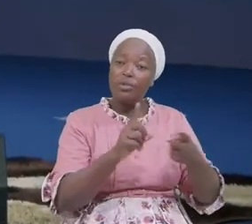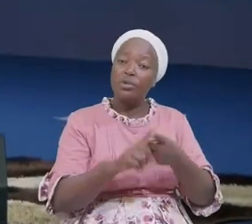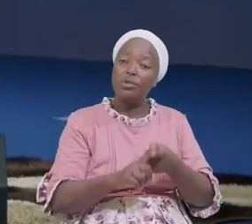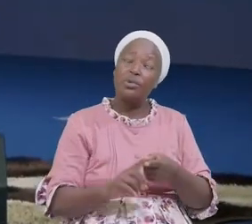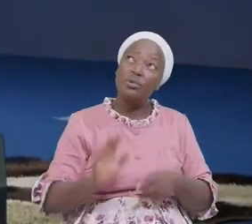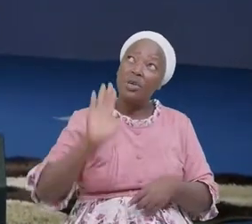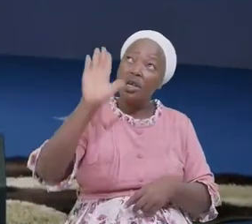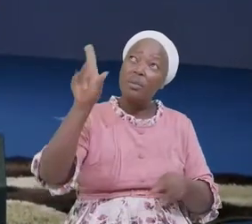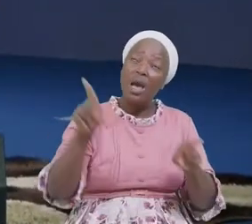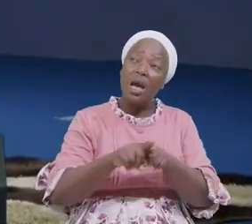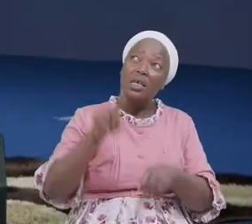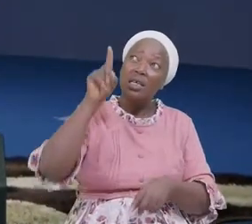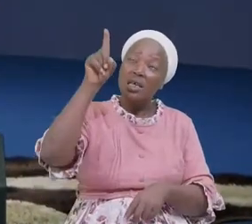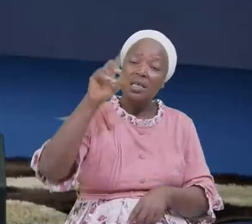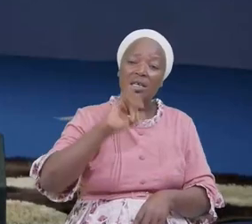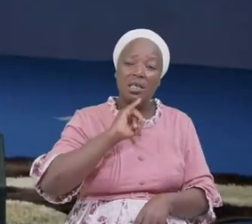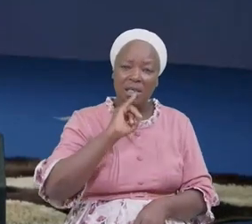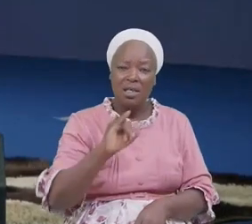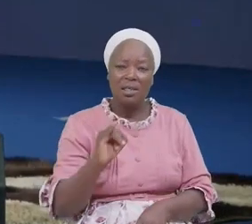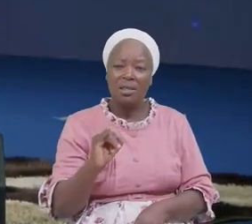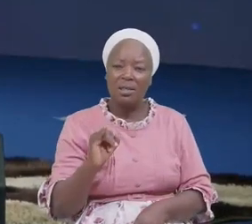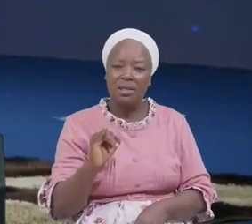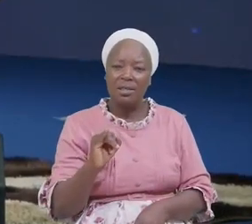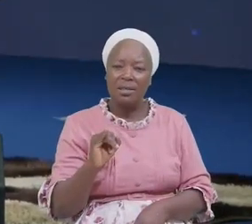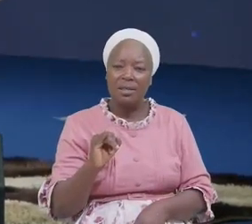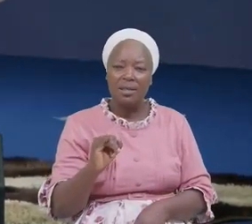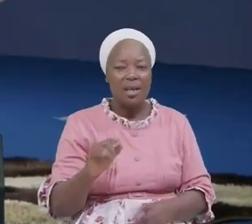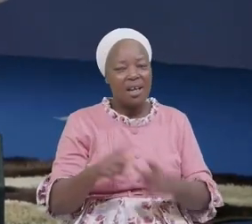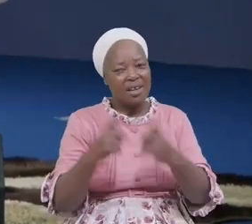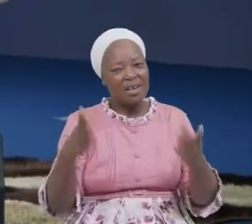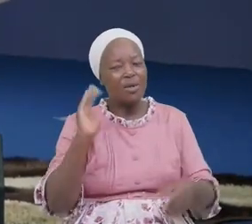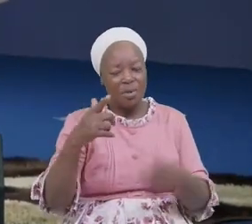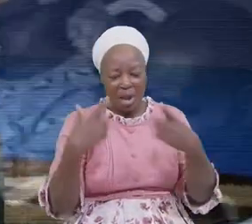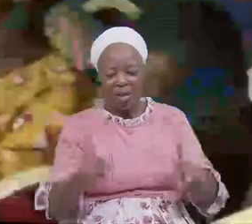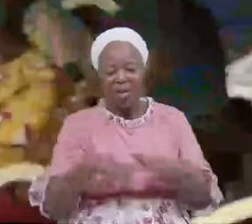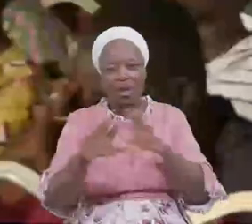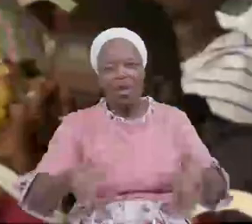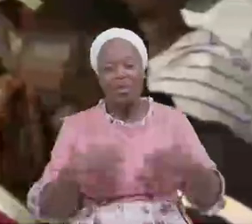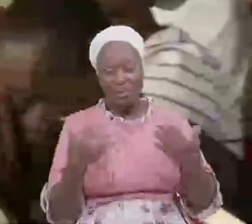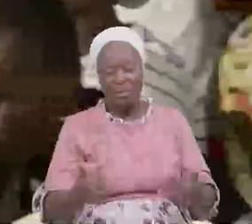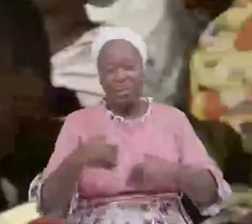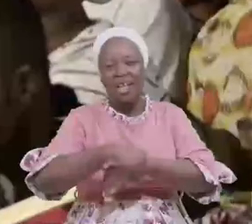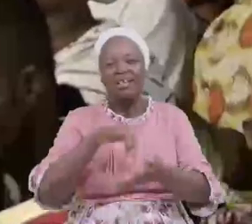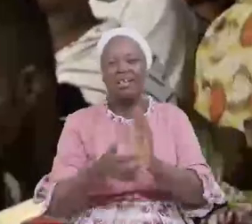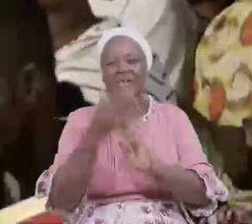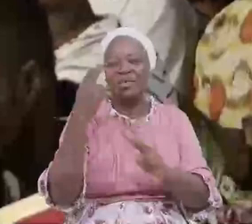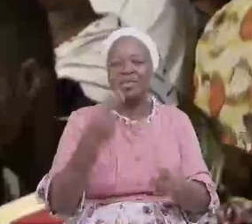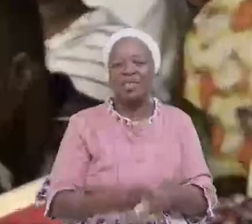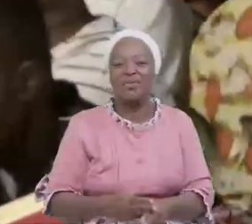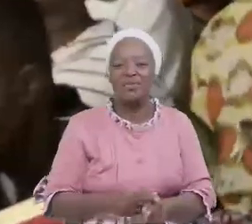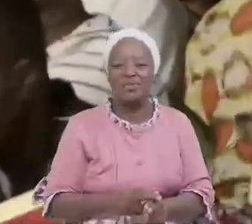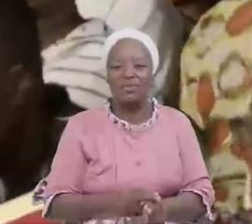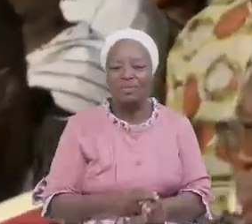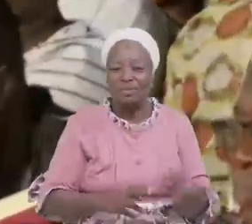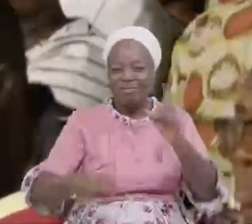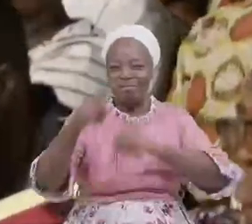Viens à lui tel qu'il est. Et les grandes choses vont se produire dans ta vie ce soir. Dans ma